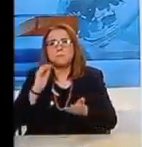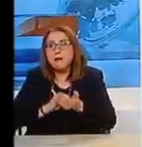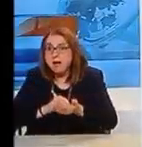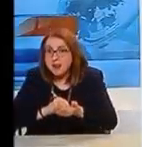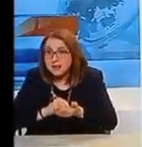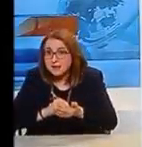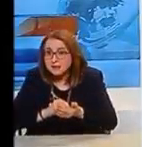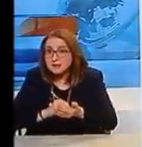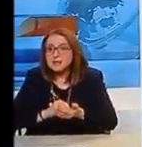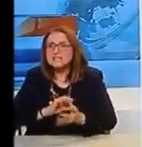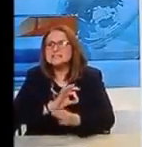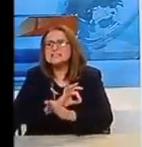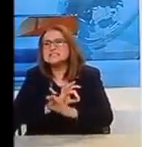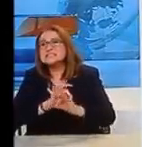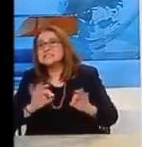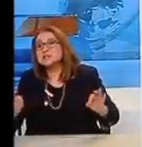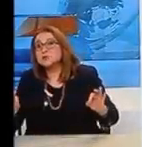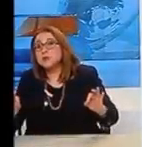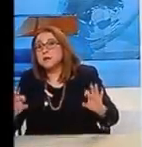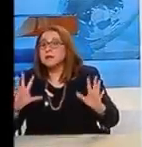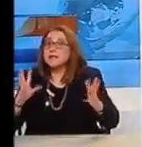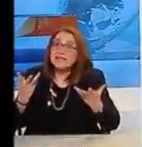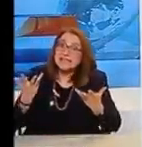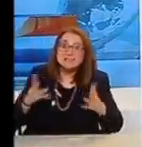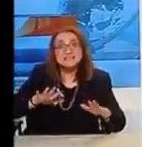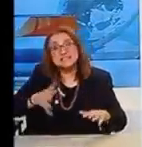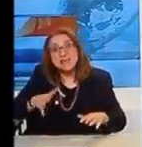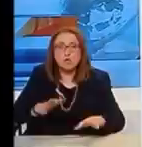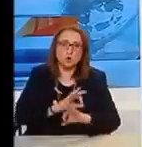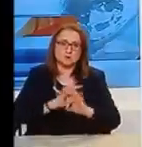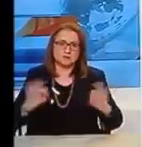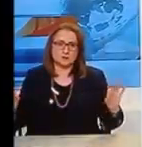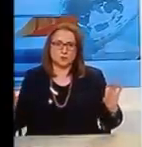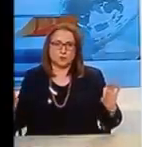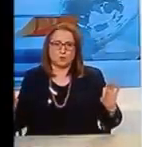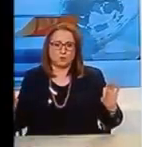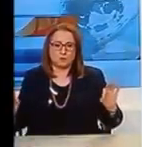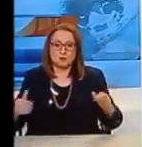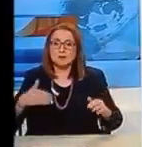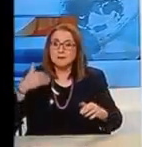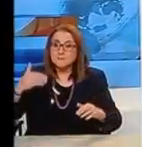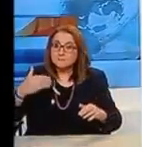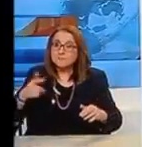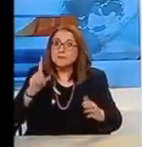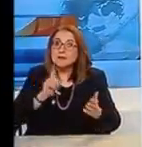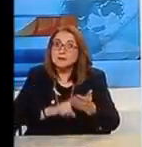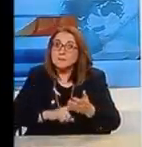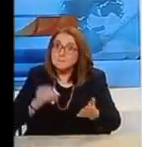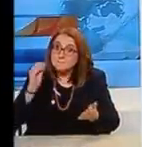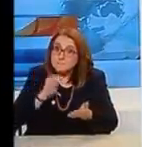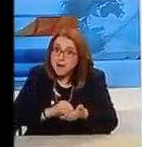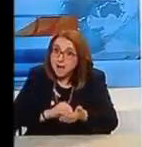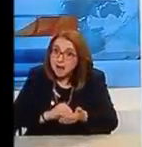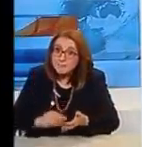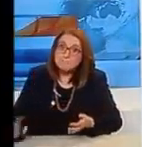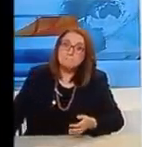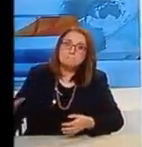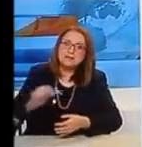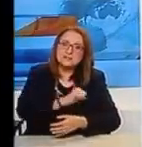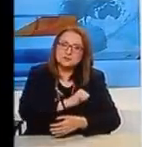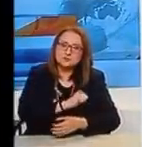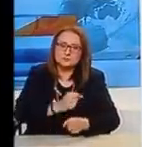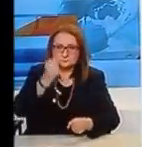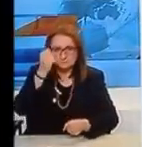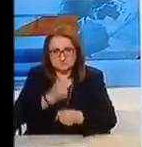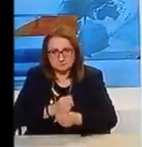όχι δεδομένος. Ο κίνδυνος για φρένο στην αποκλιμάκωση των μέτρων ή για νέα περιοριστικά μέτρα φαντάζει μονόδρομος. Οι